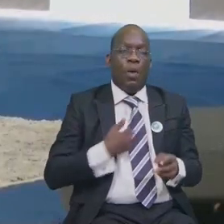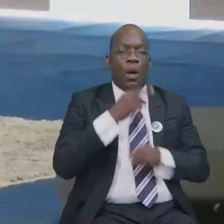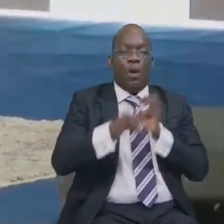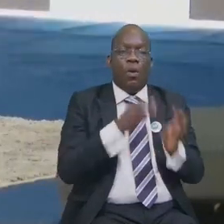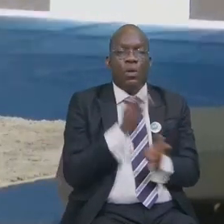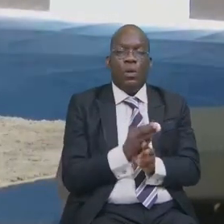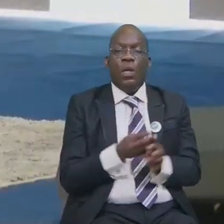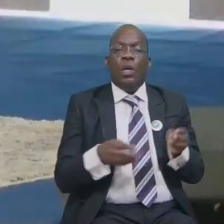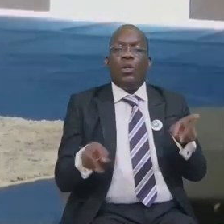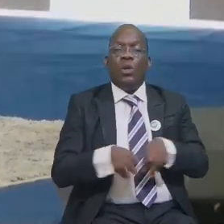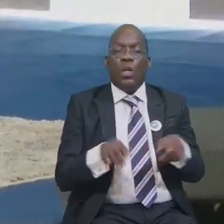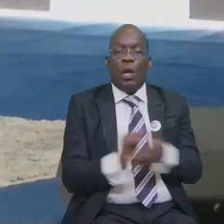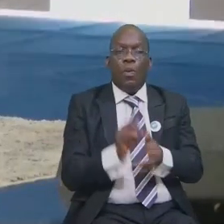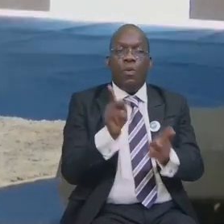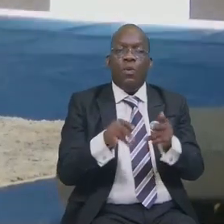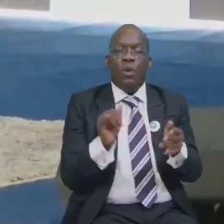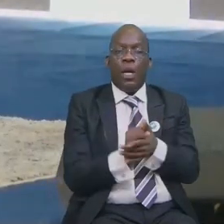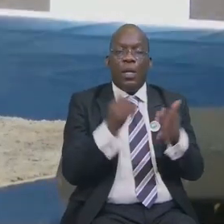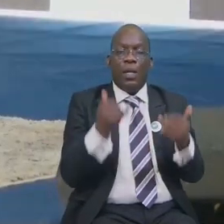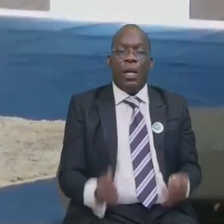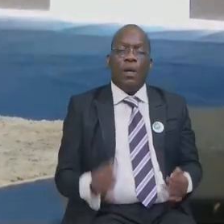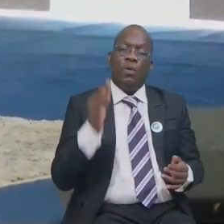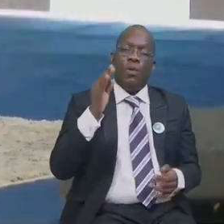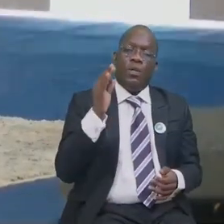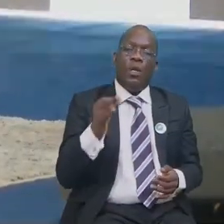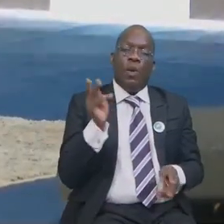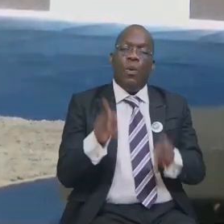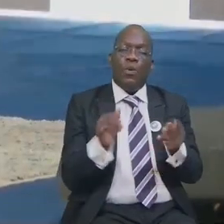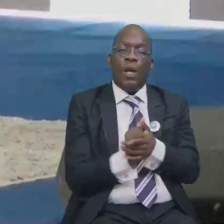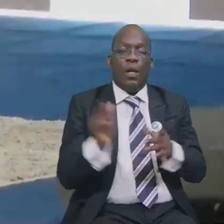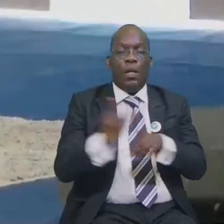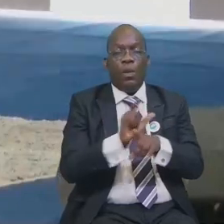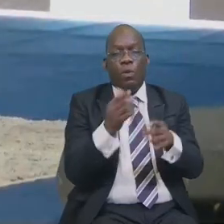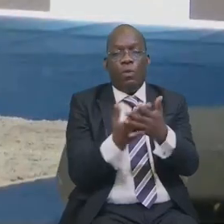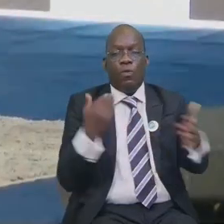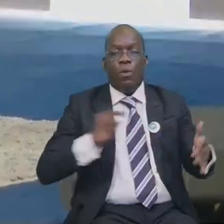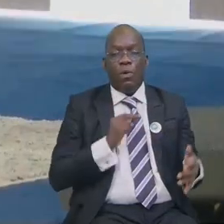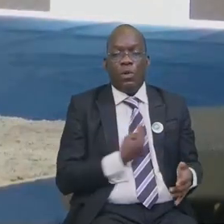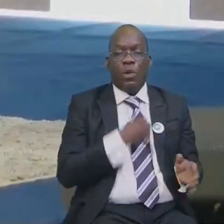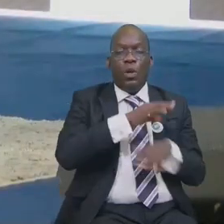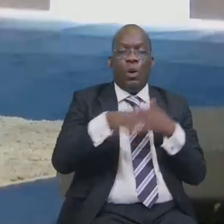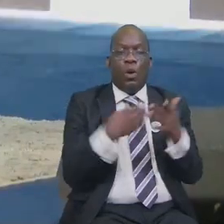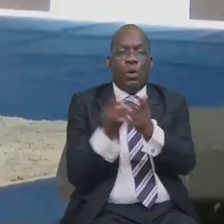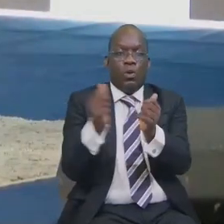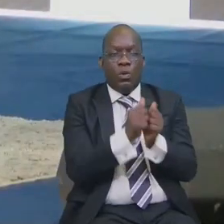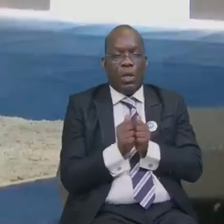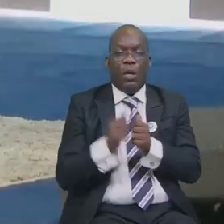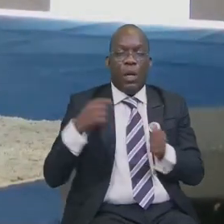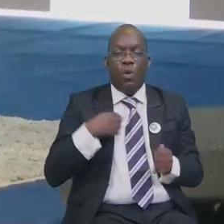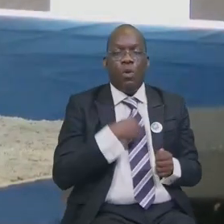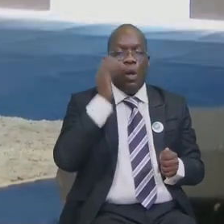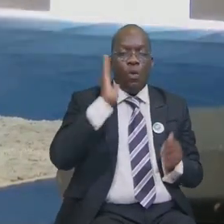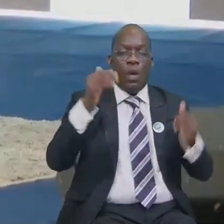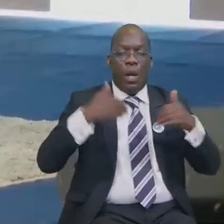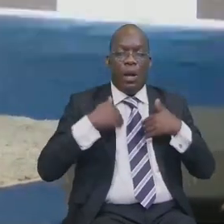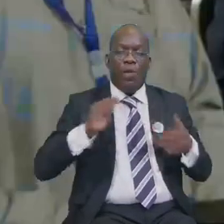ne prêchons pas et ceux qui ont travaillé avant nous, que nous tous ensemble, nous ayons notre